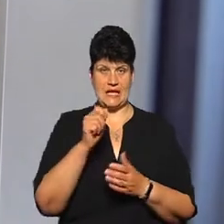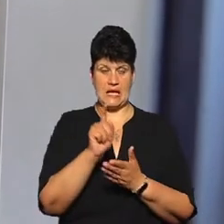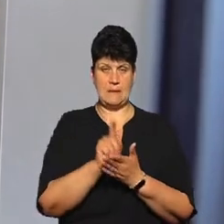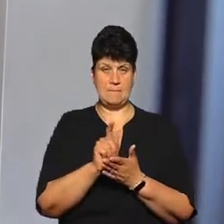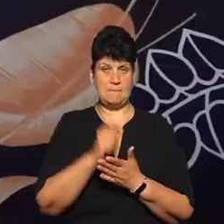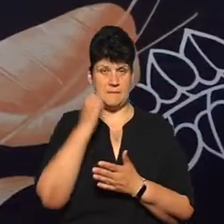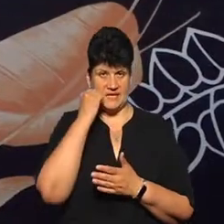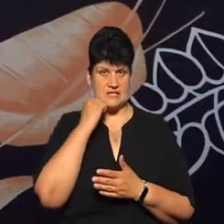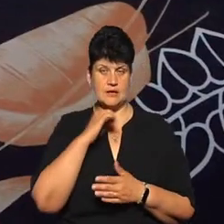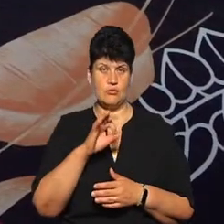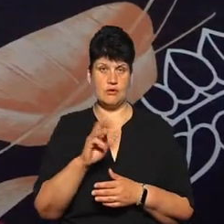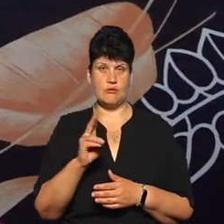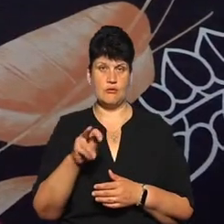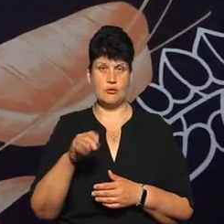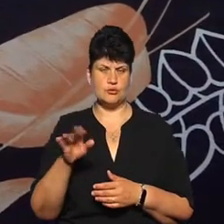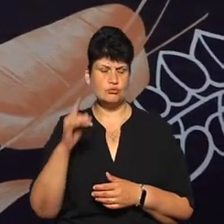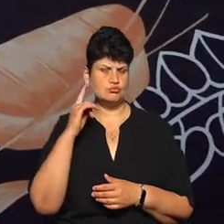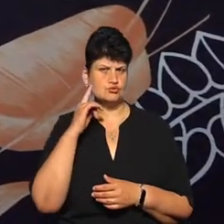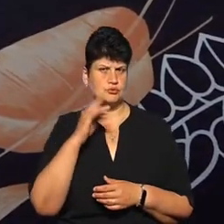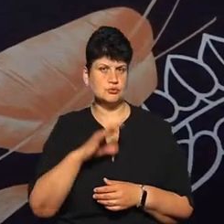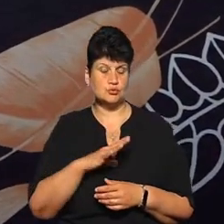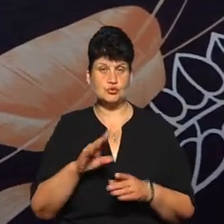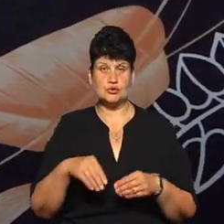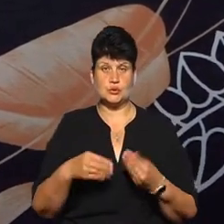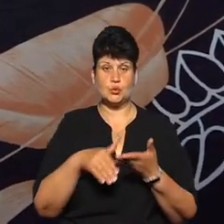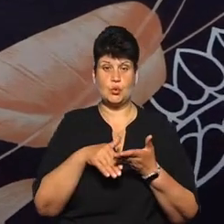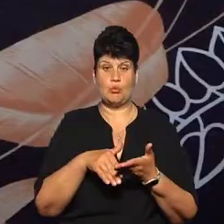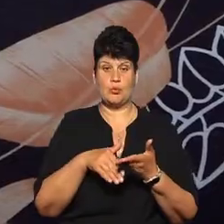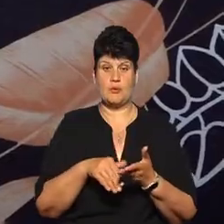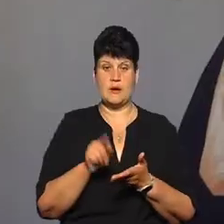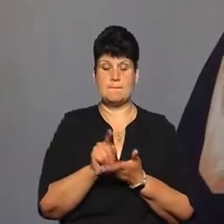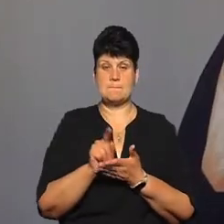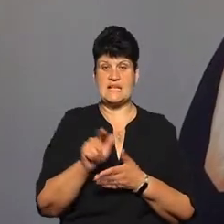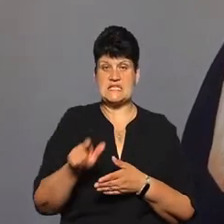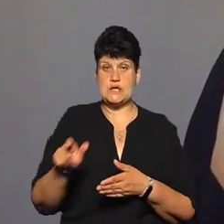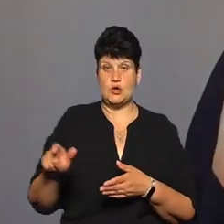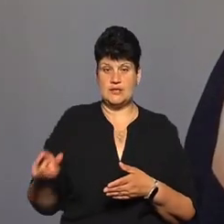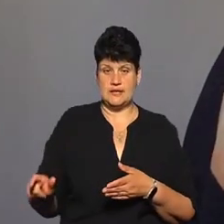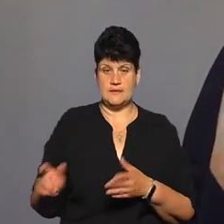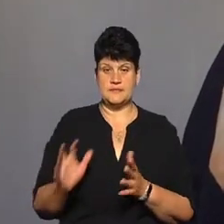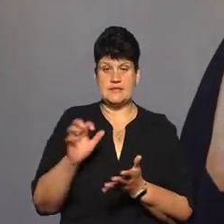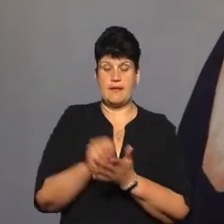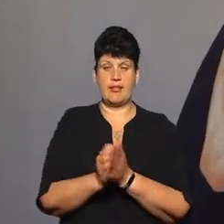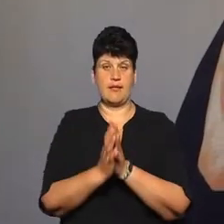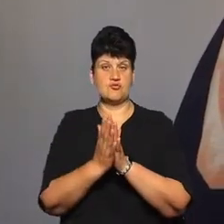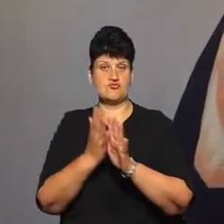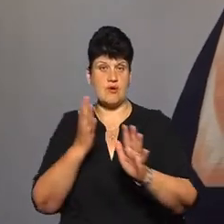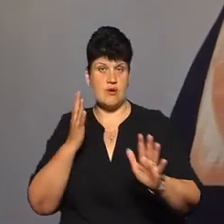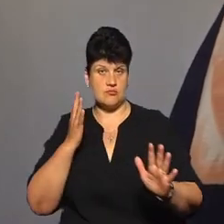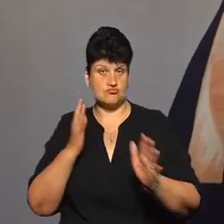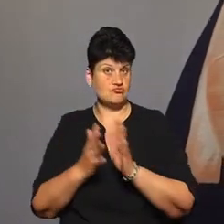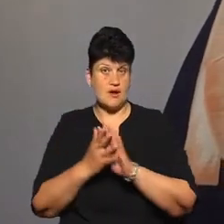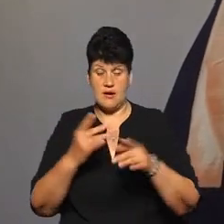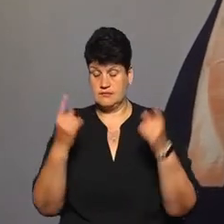Ольга Колодійчук. Почула, що дають допомогу пенсіонерам. Зайняла чергу. Черга